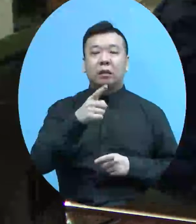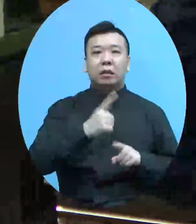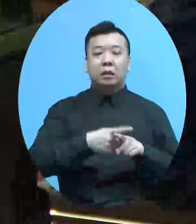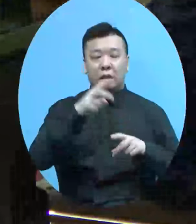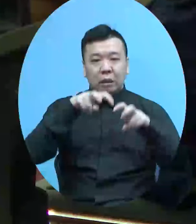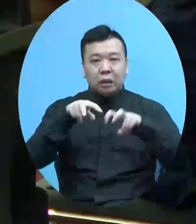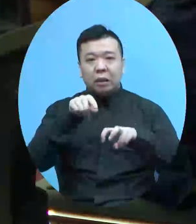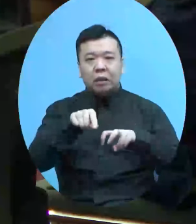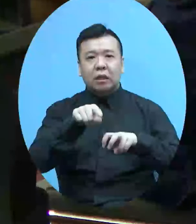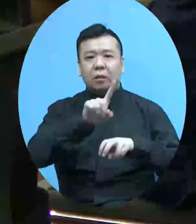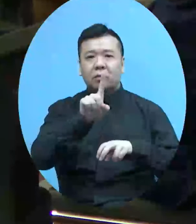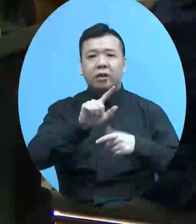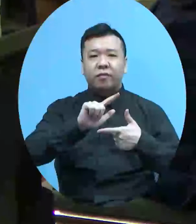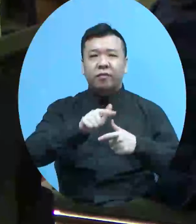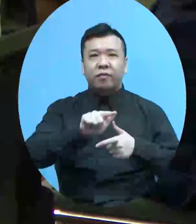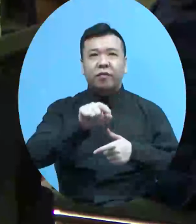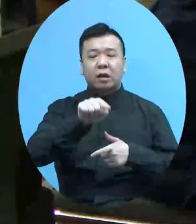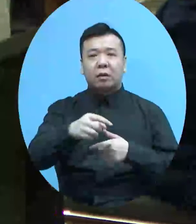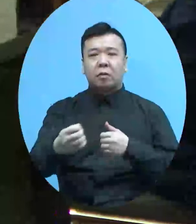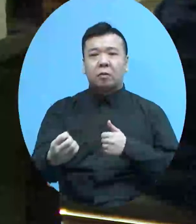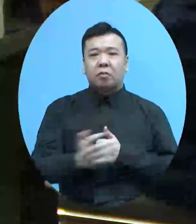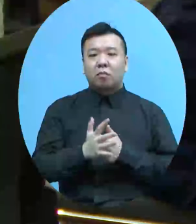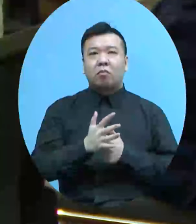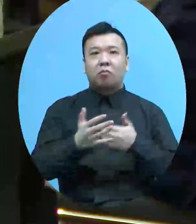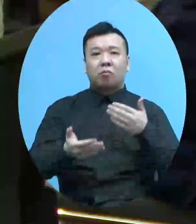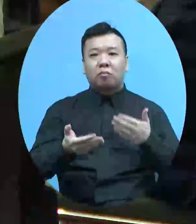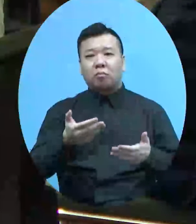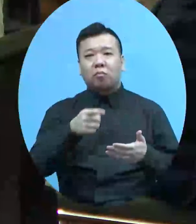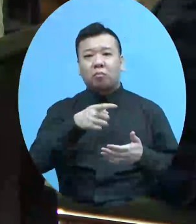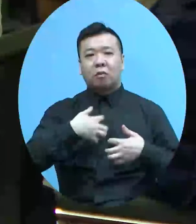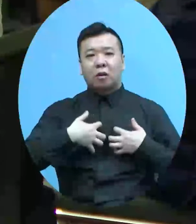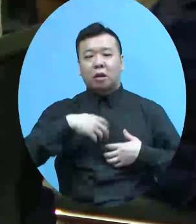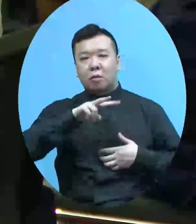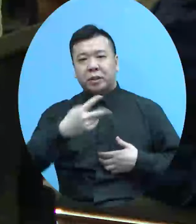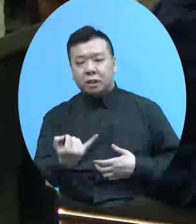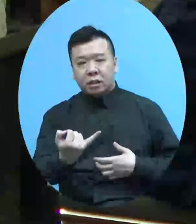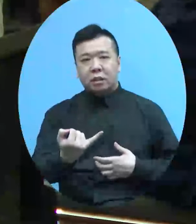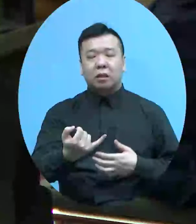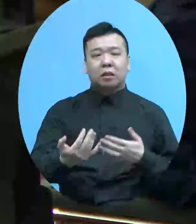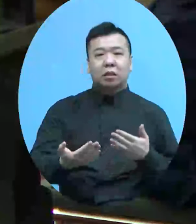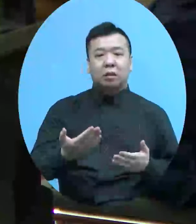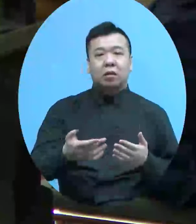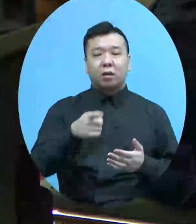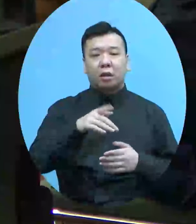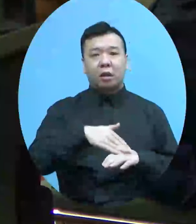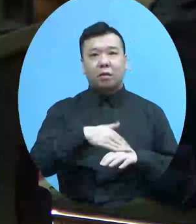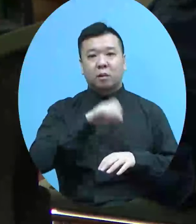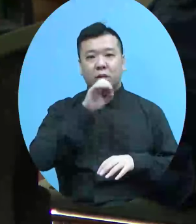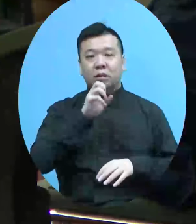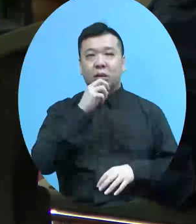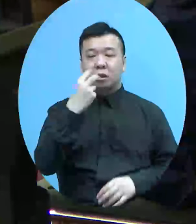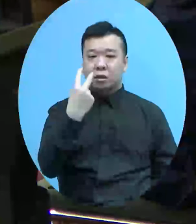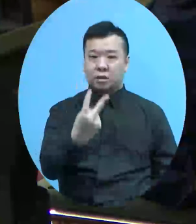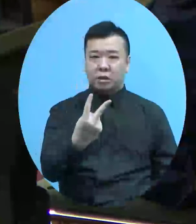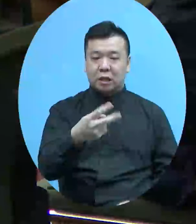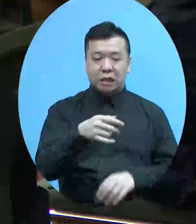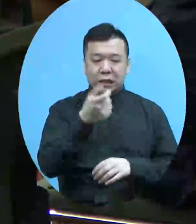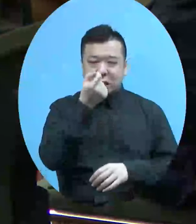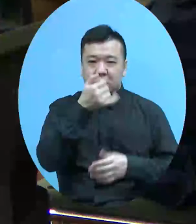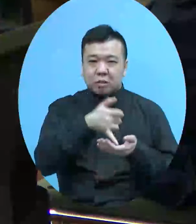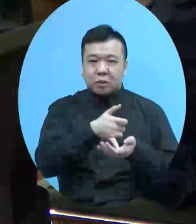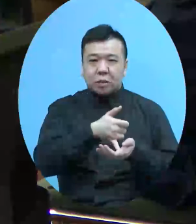查一下其實她在什麼途徑感染到以至到可以這麼急速惡化呢剛才也提及過有兩位弱陽